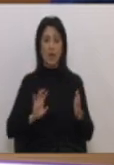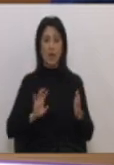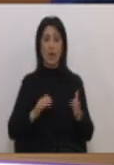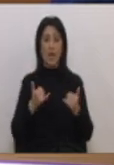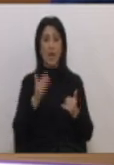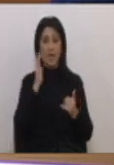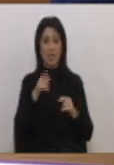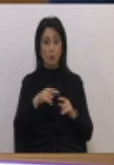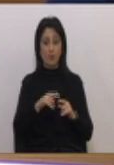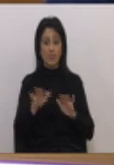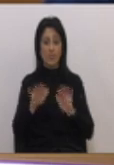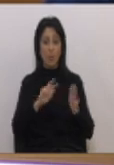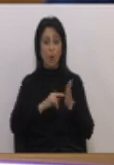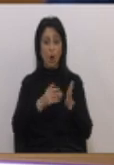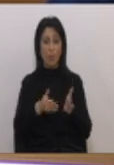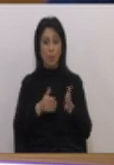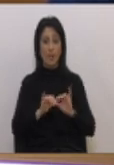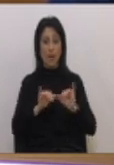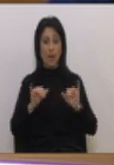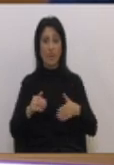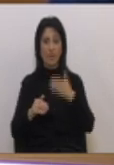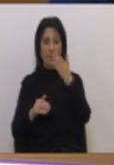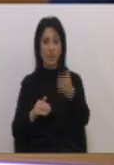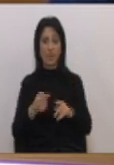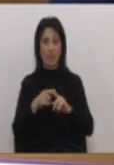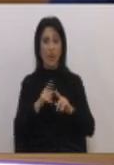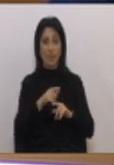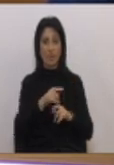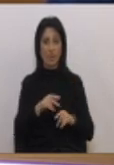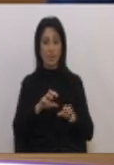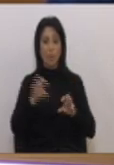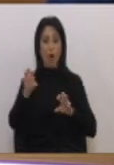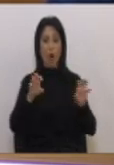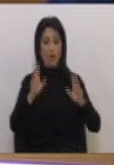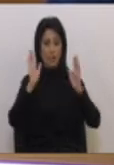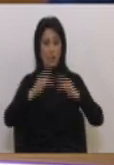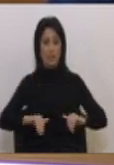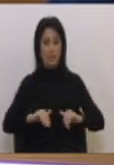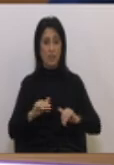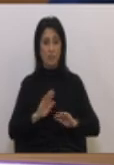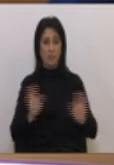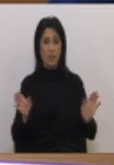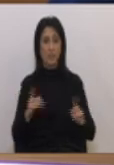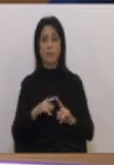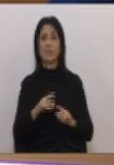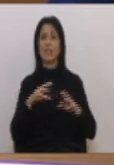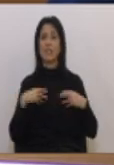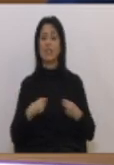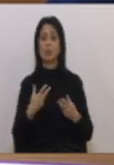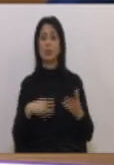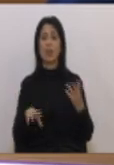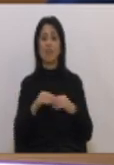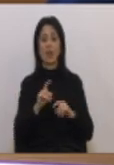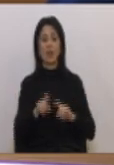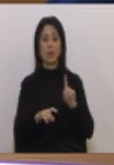ეხლა იქნებოდა ეს სამოქმედო გეგმა ამ ქვეყნის განვითარების და ეს მოხსნიდა დეპოლარიზაციას და სამწუხაროდ ყველა ის